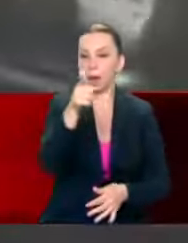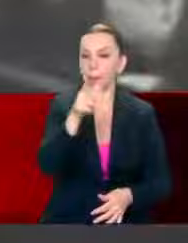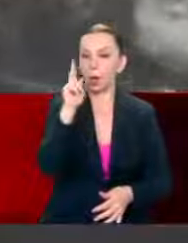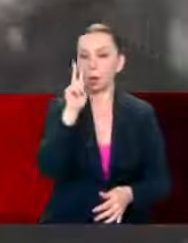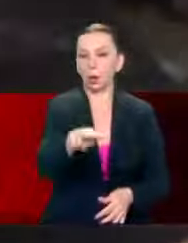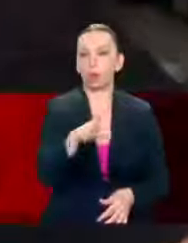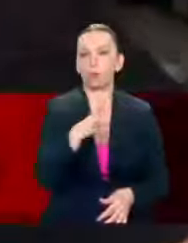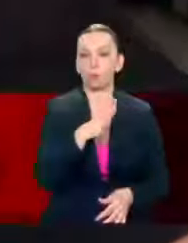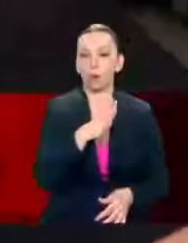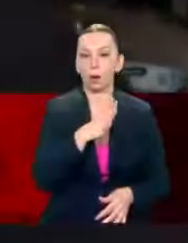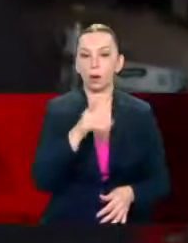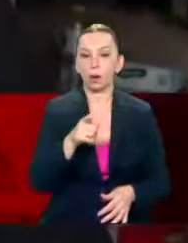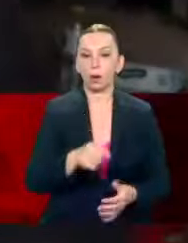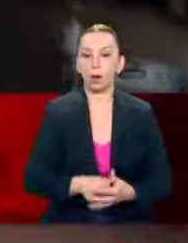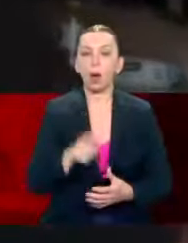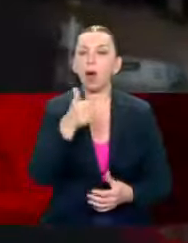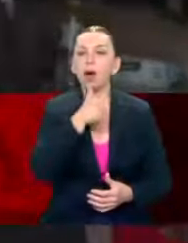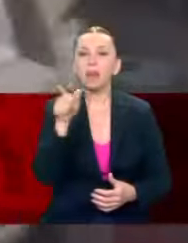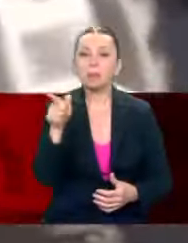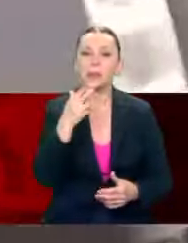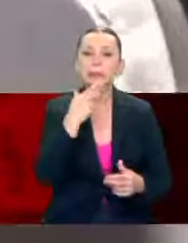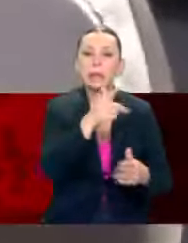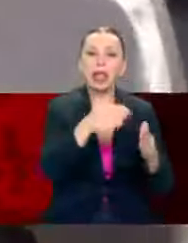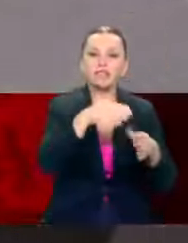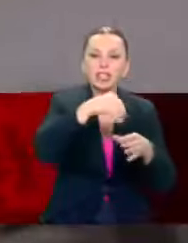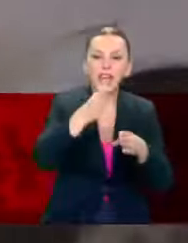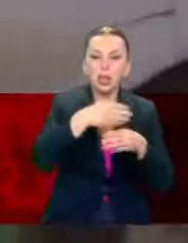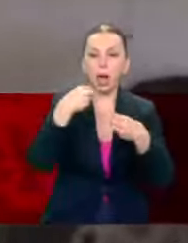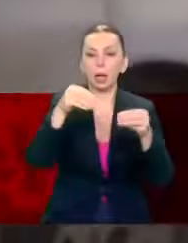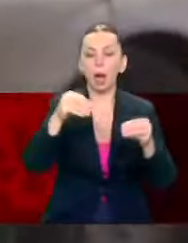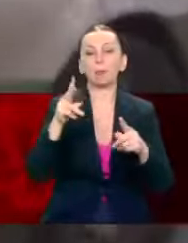kamerasına yansıdı. Spotçu çağırıp eşyayı satıyor. Polis şimdi her yerde firari katili arıyor.